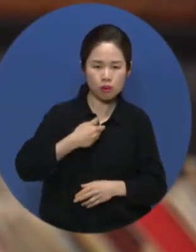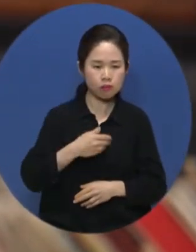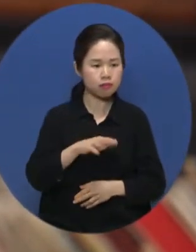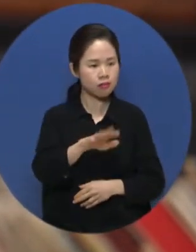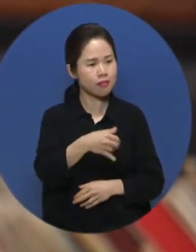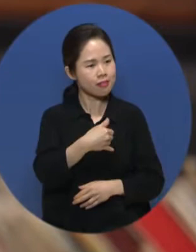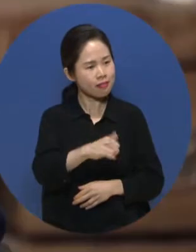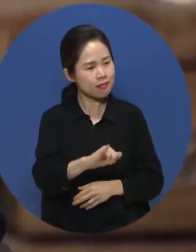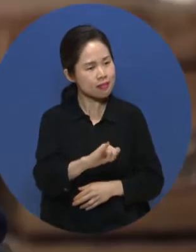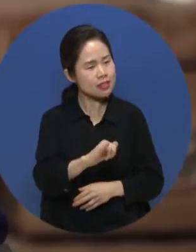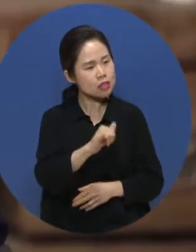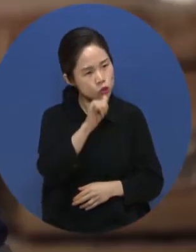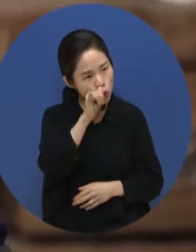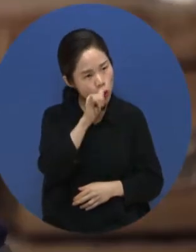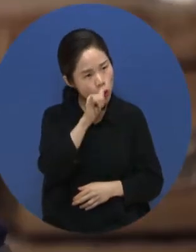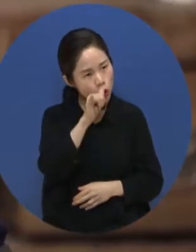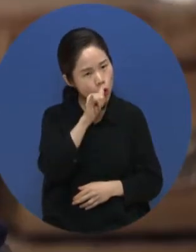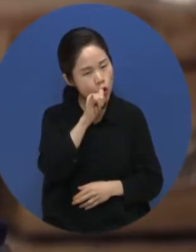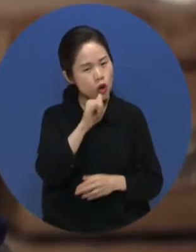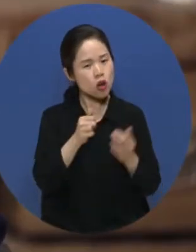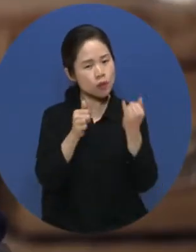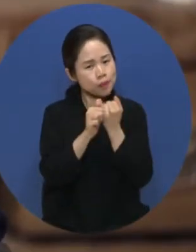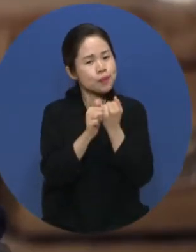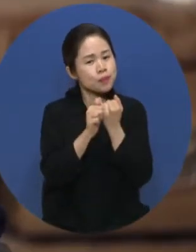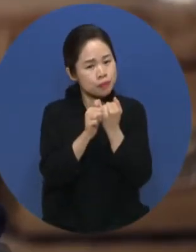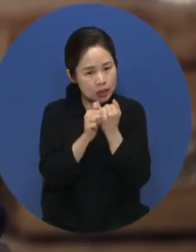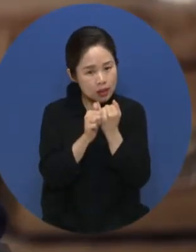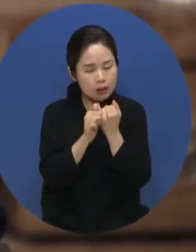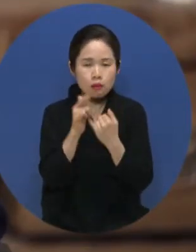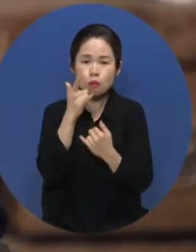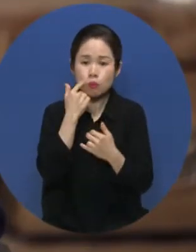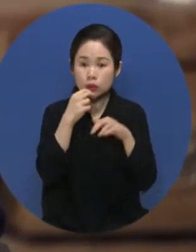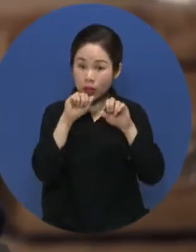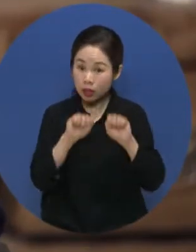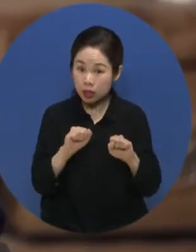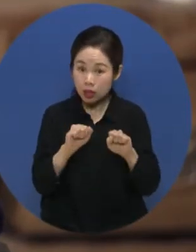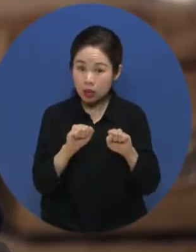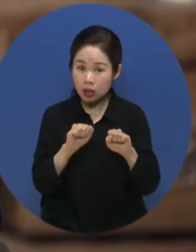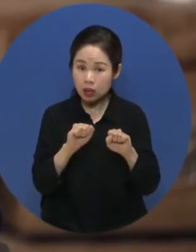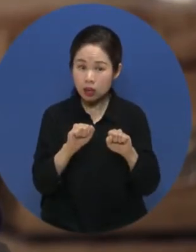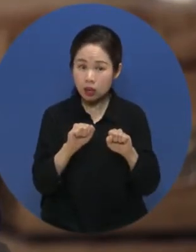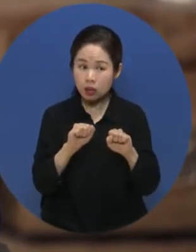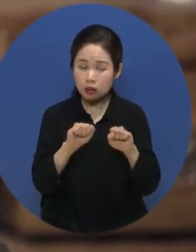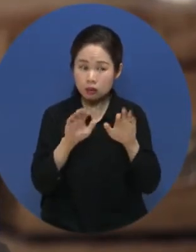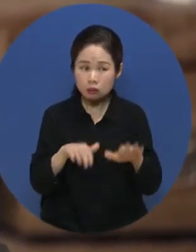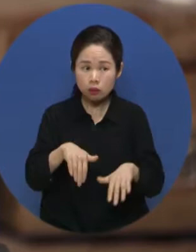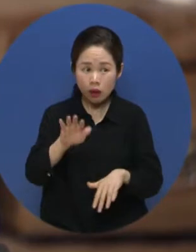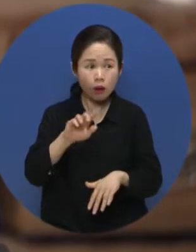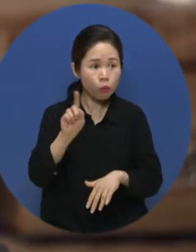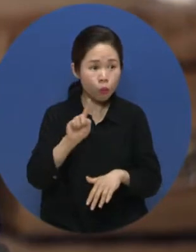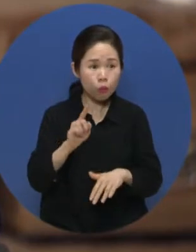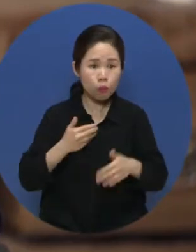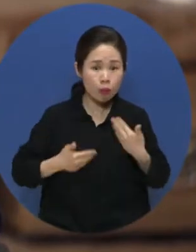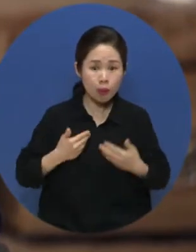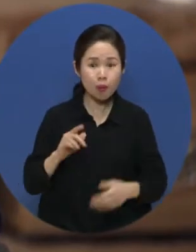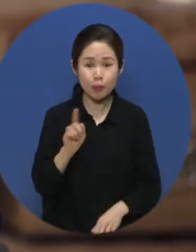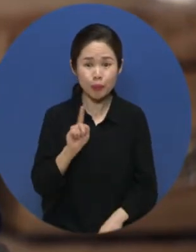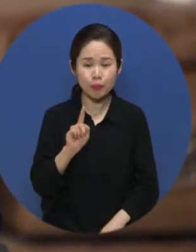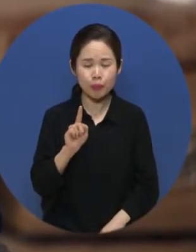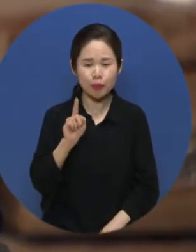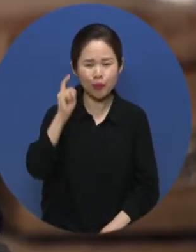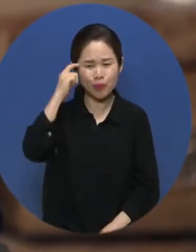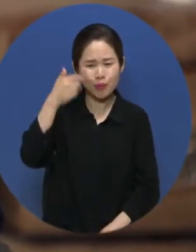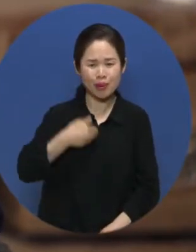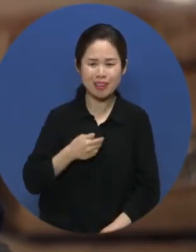자제분은 몇이나 되세요? 결혼을 하셨어요? 또 부모님은 살아계세요? 어디를 그렇게 직장을 열심히 다니세요?